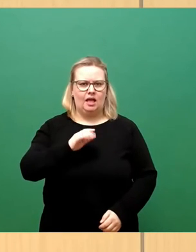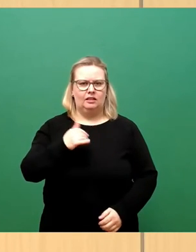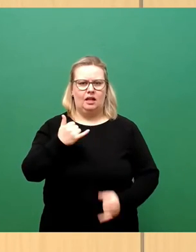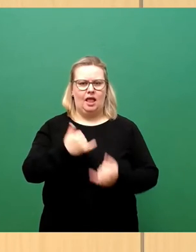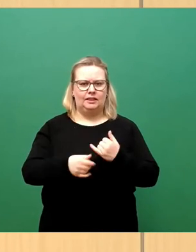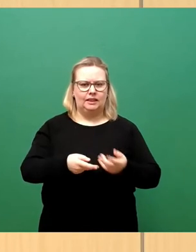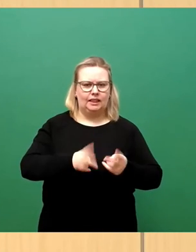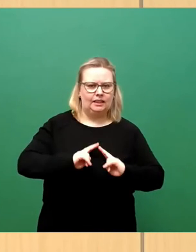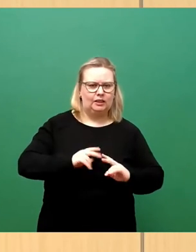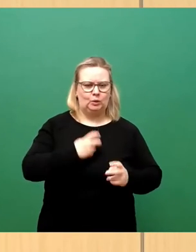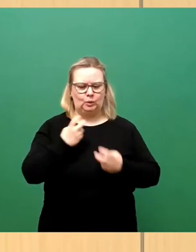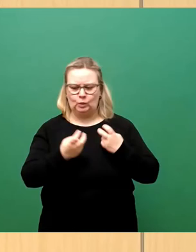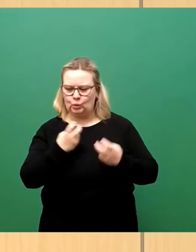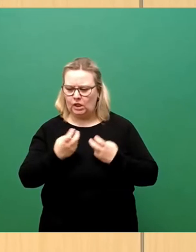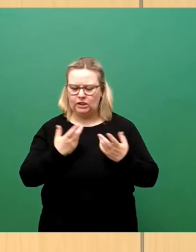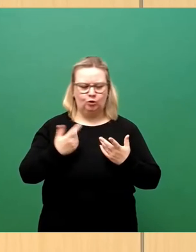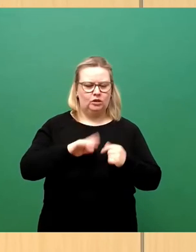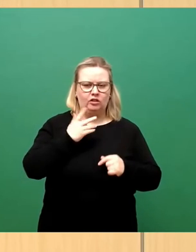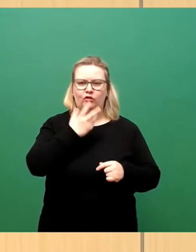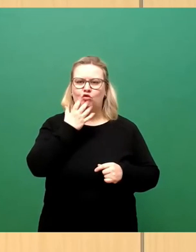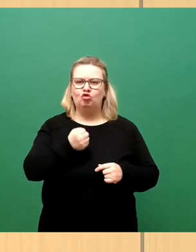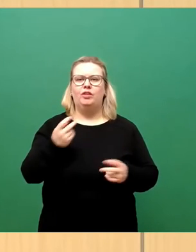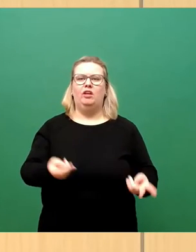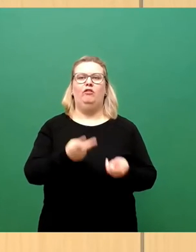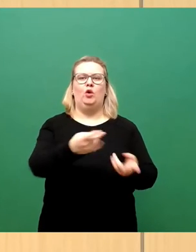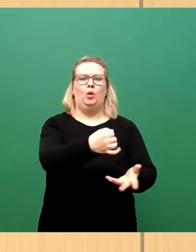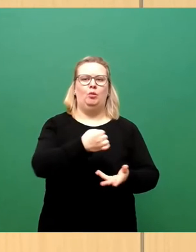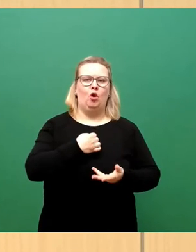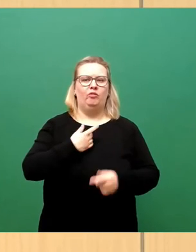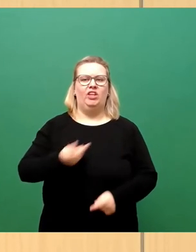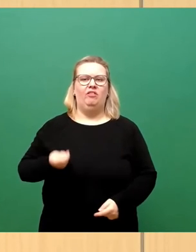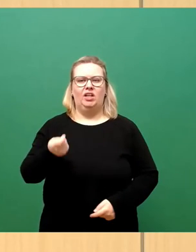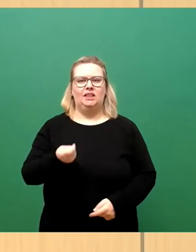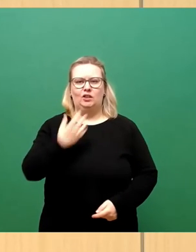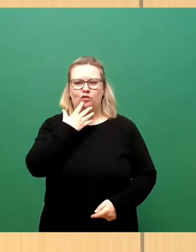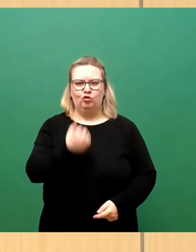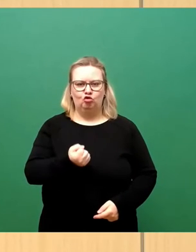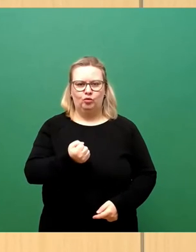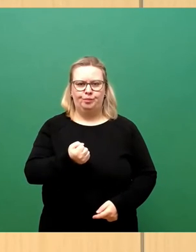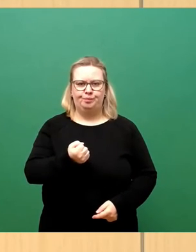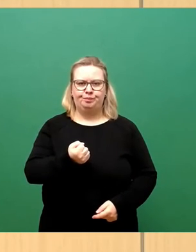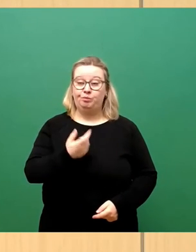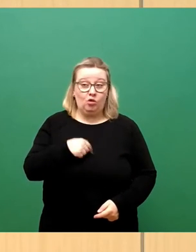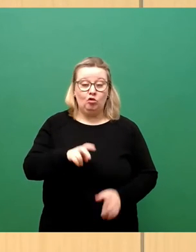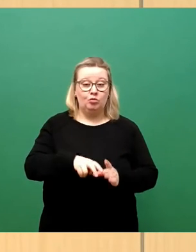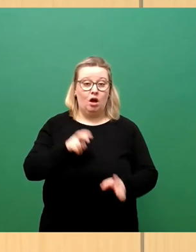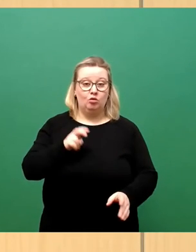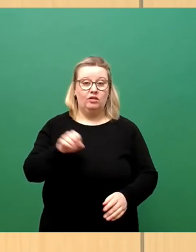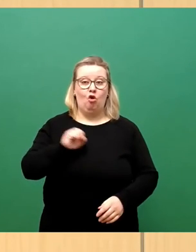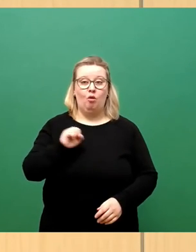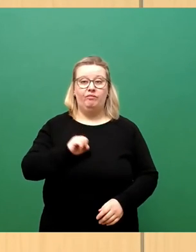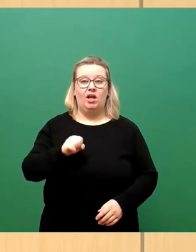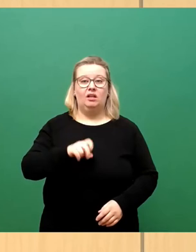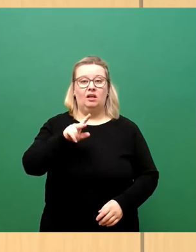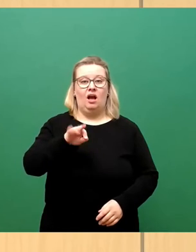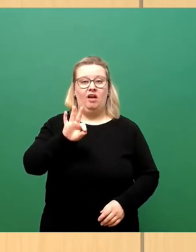Kreditwürdigkeit zusammengeholt haben und irgendwo noch im Prinzip eine Förderung, um ihre Finanzierung stemmen können. Und Sie kommen auch aus der Nummer nicht mehr raus, weil wenn Sie ein KfW-Haus geplant